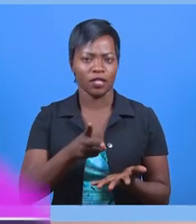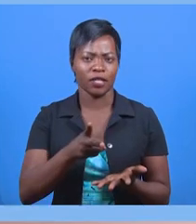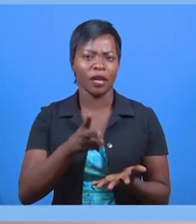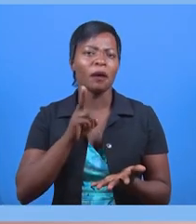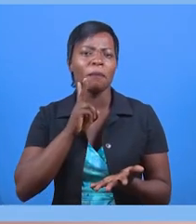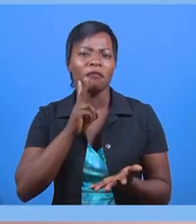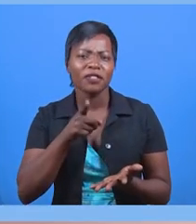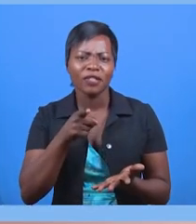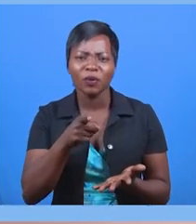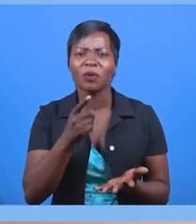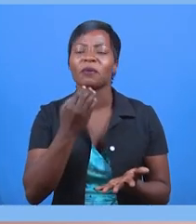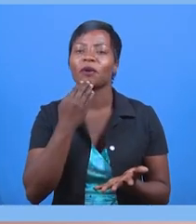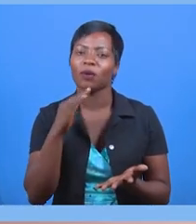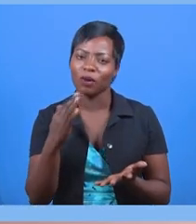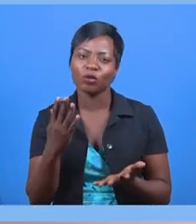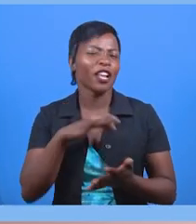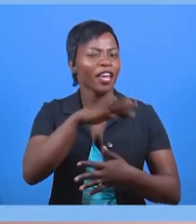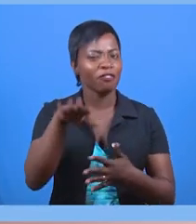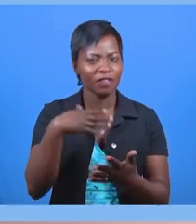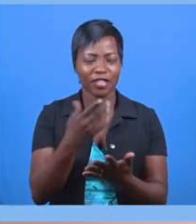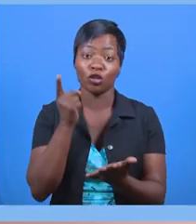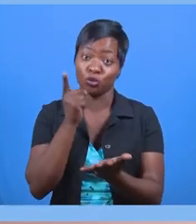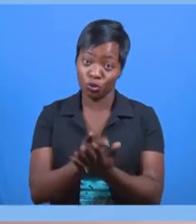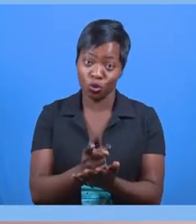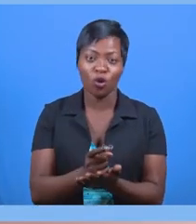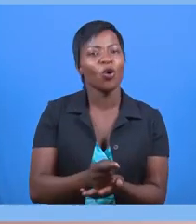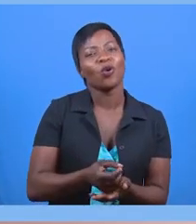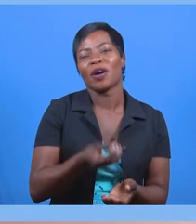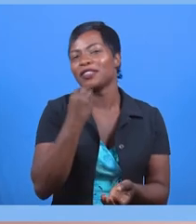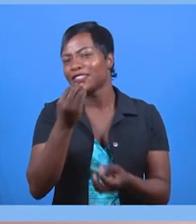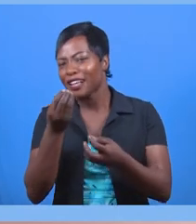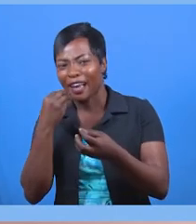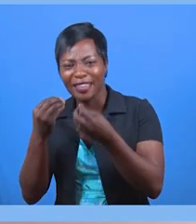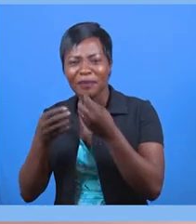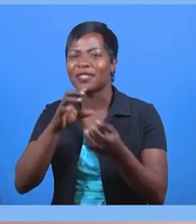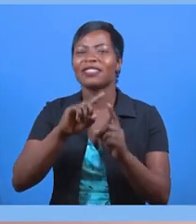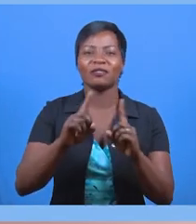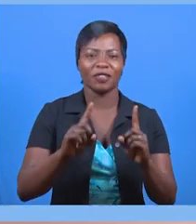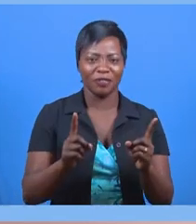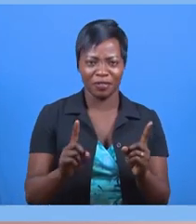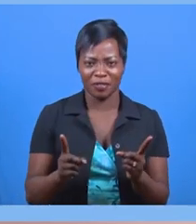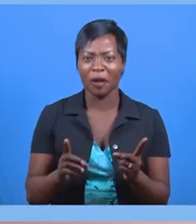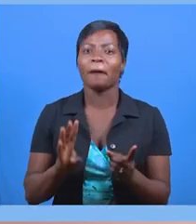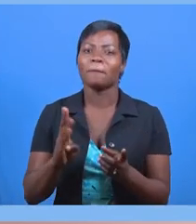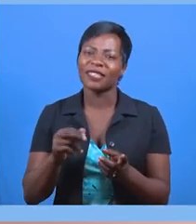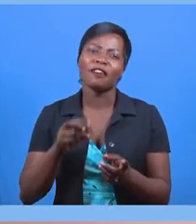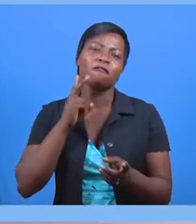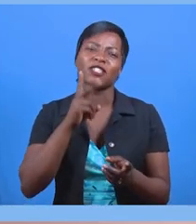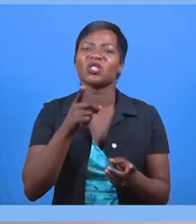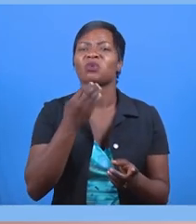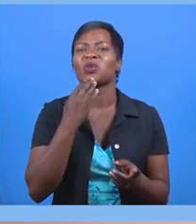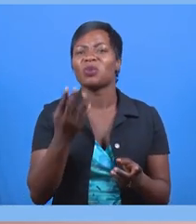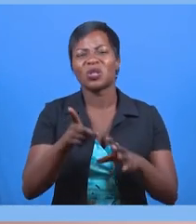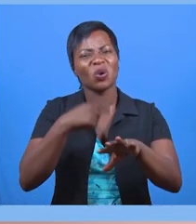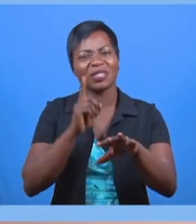kutaiwa. Itai ramuno ita. Itlai inuwai itai zipi. Nekuti Muyenzi mupfuri. Muyenzi